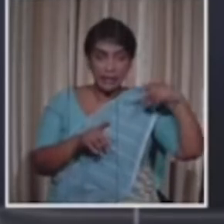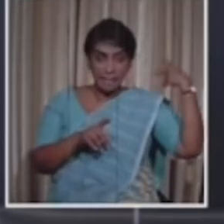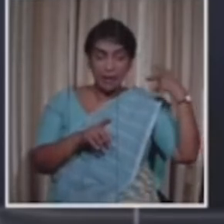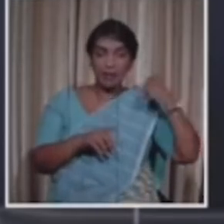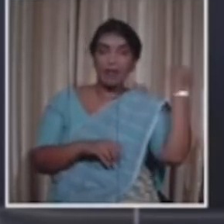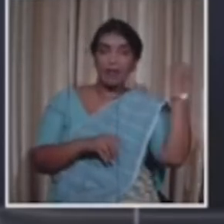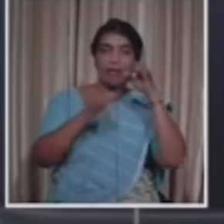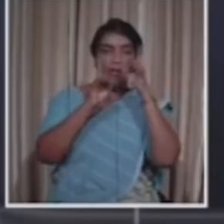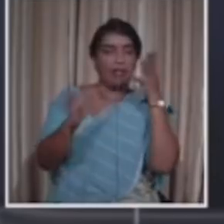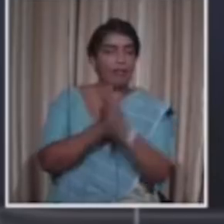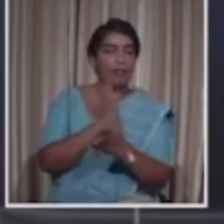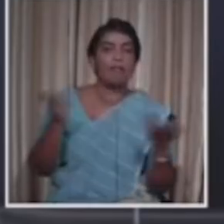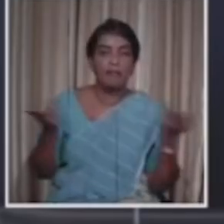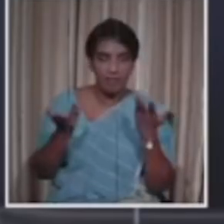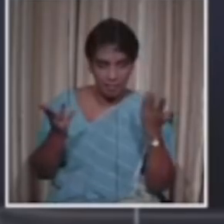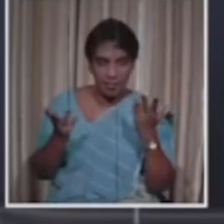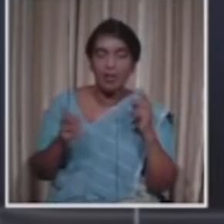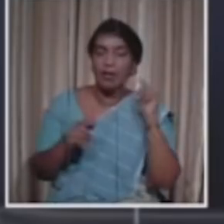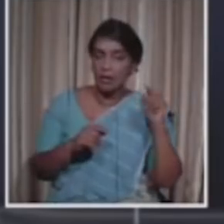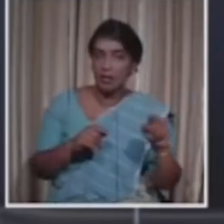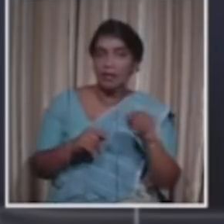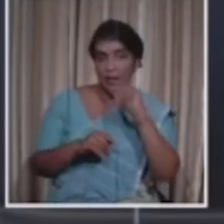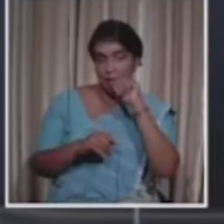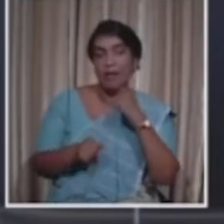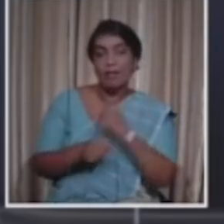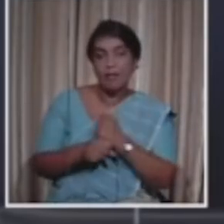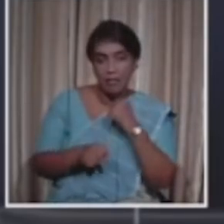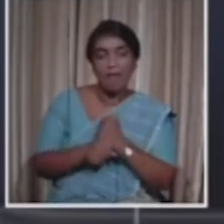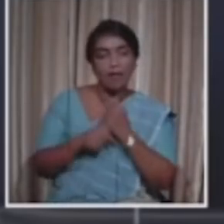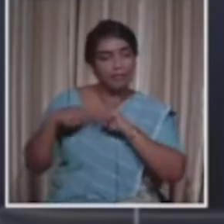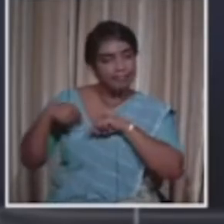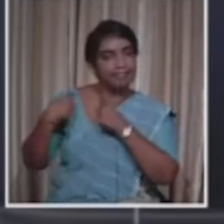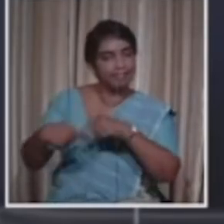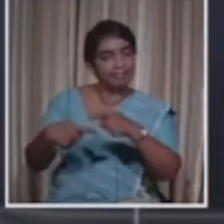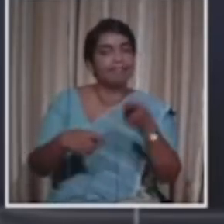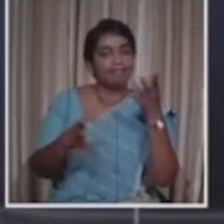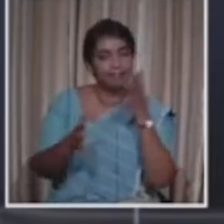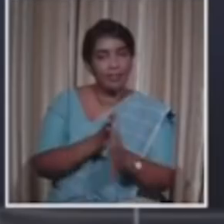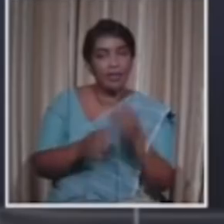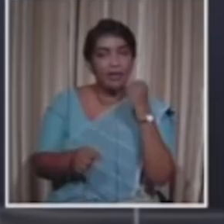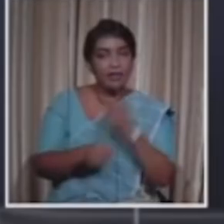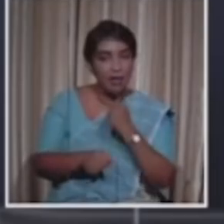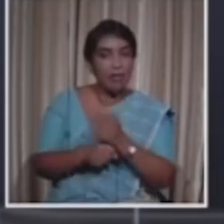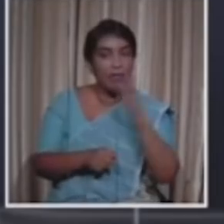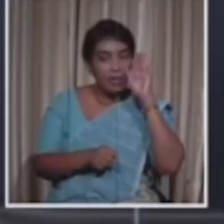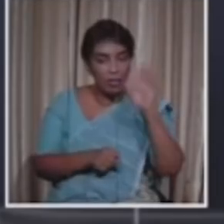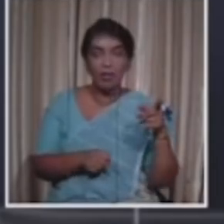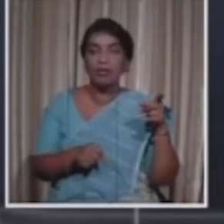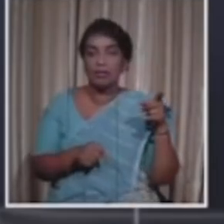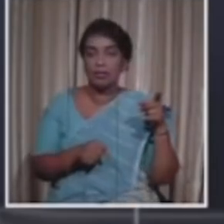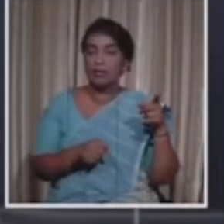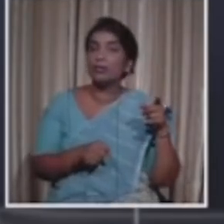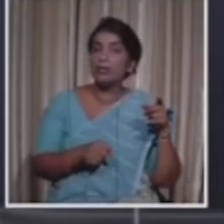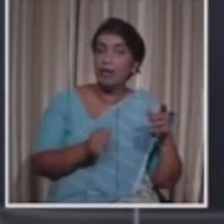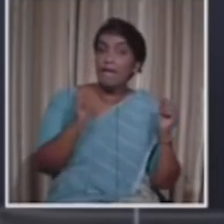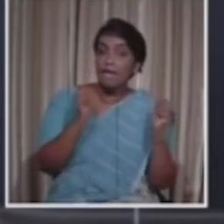wenne ne, tekan isa, mene meka teme me andu de digata mune, me andu de digata mune,